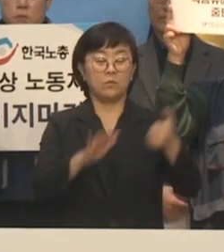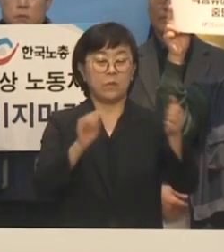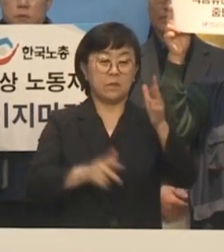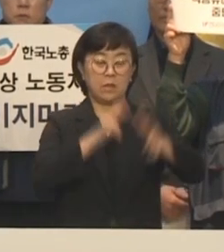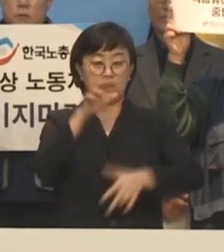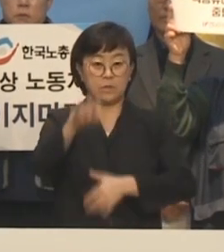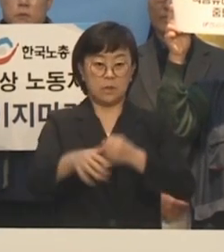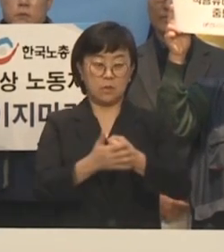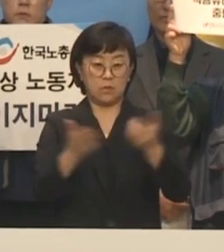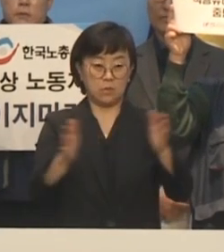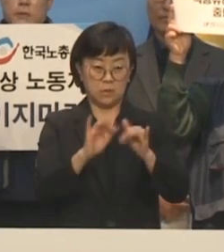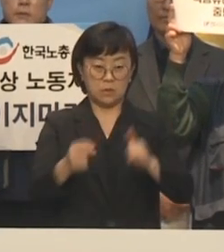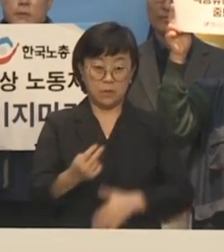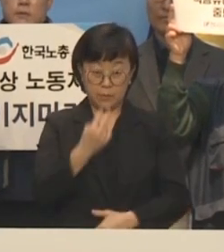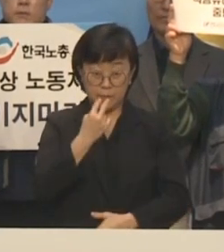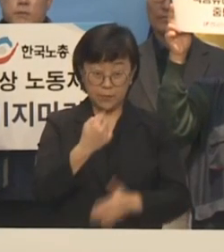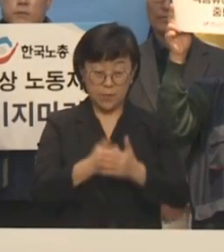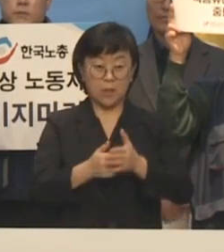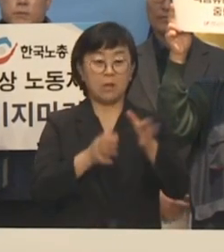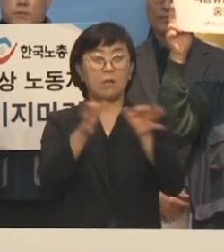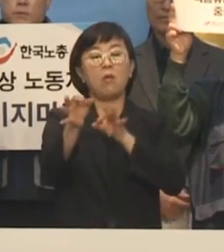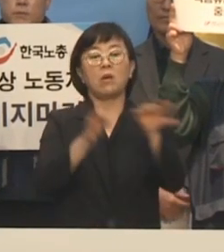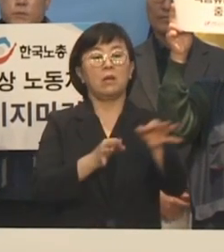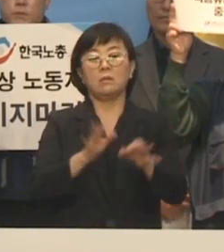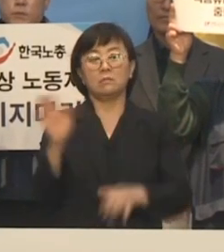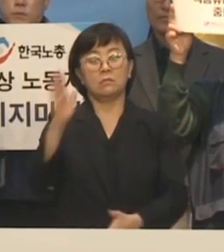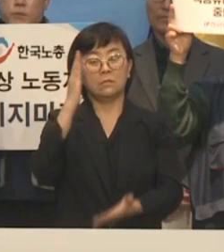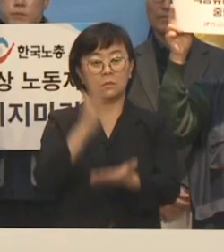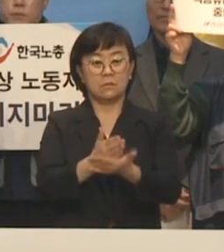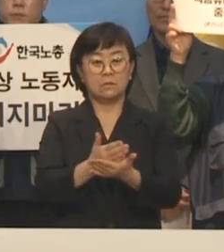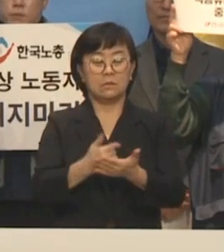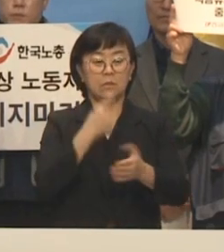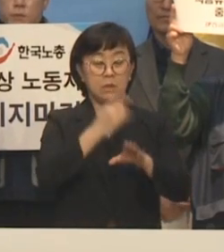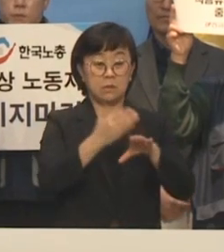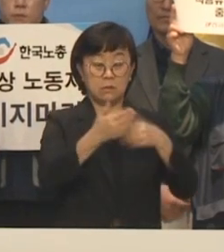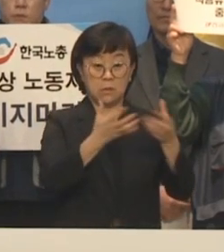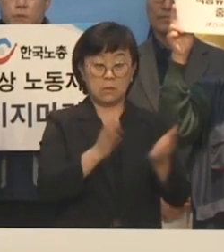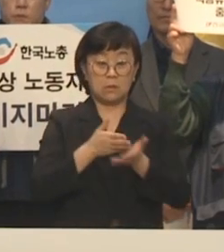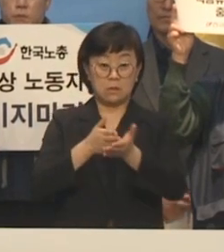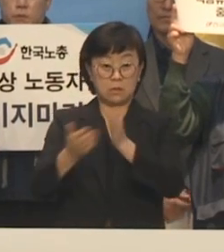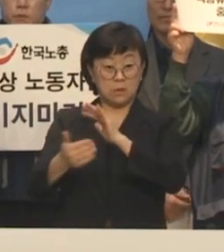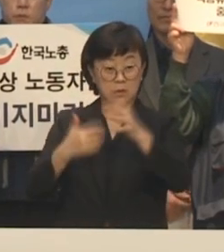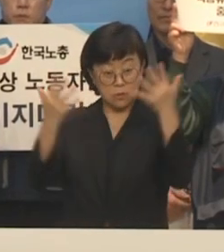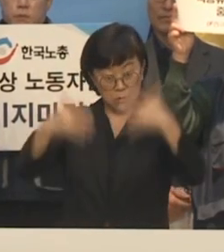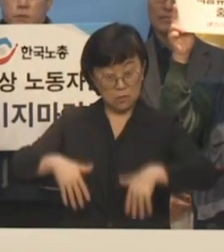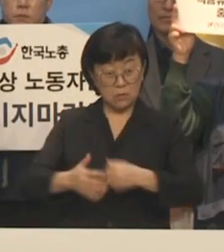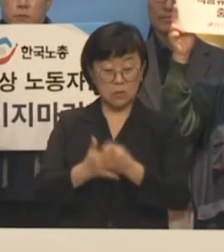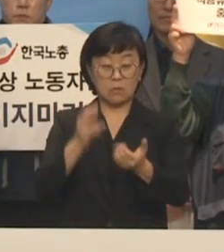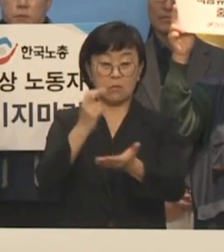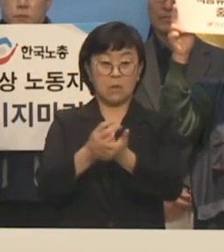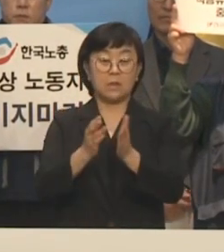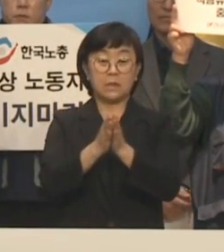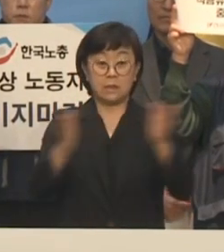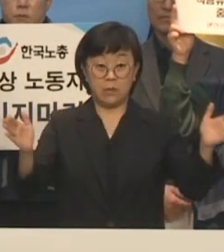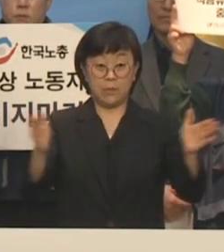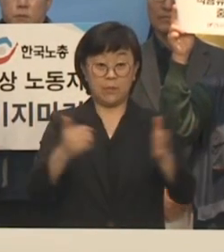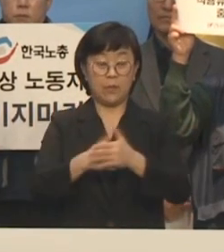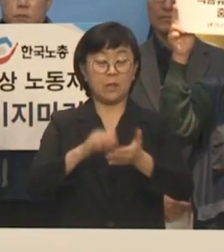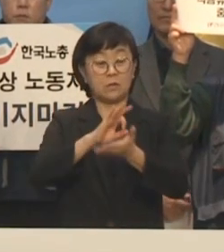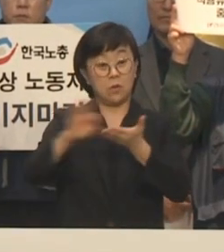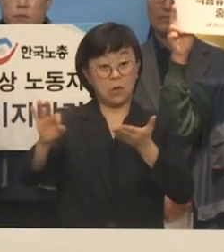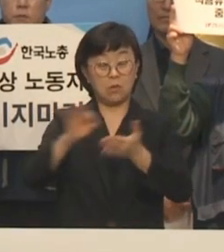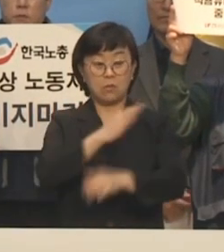사업장 노동자들의 목숨은 거래 대상이 아닙니다. 민주당이 제시한 전제 조건은 법의